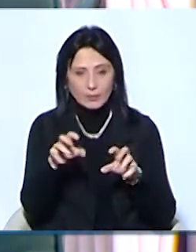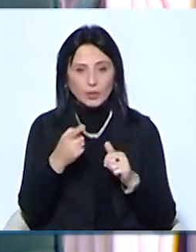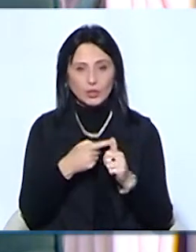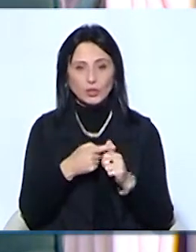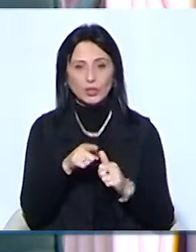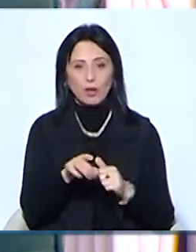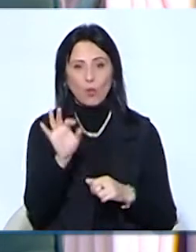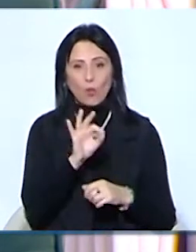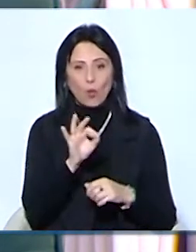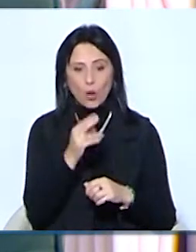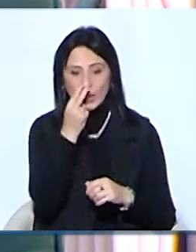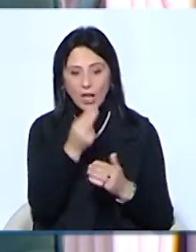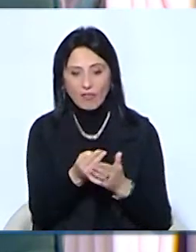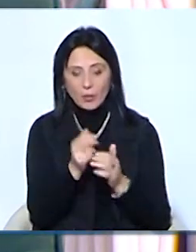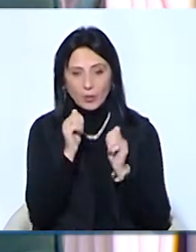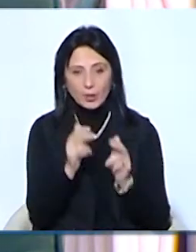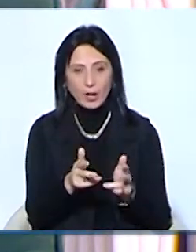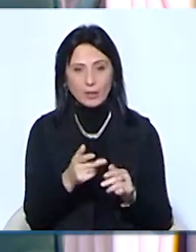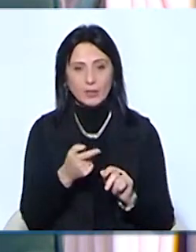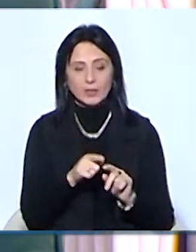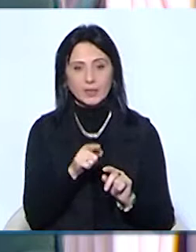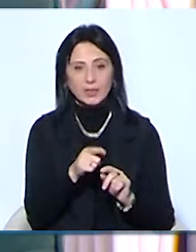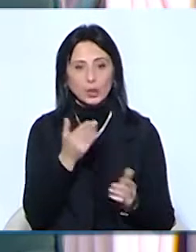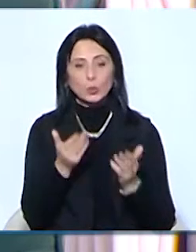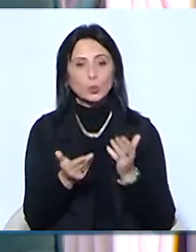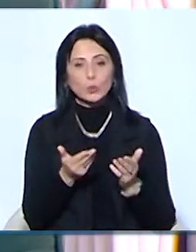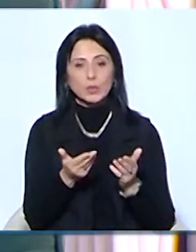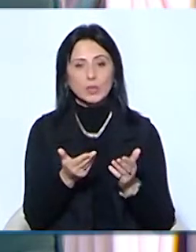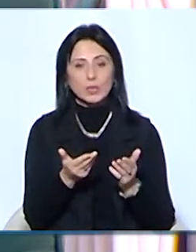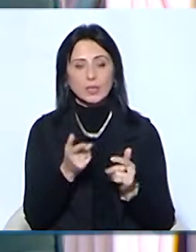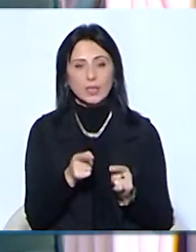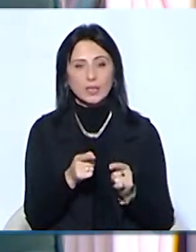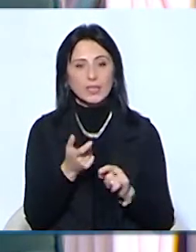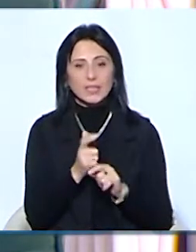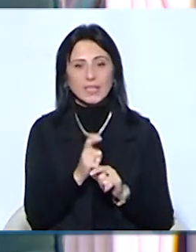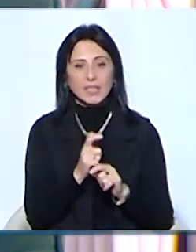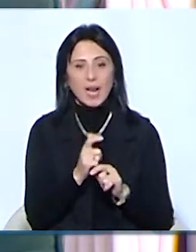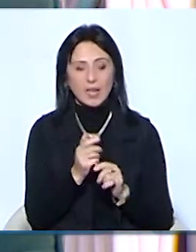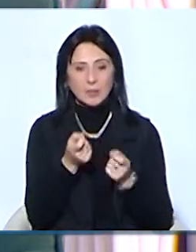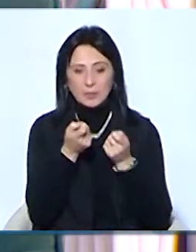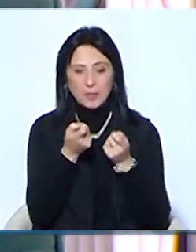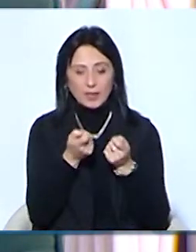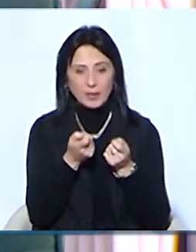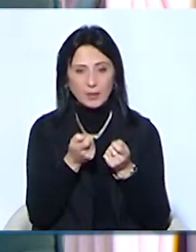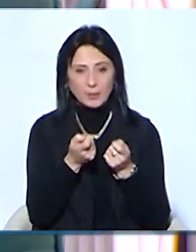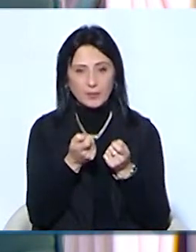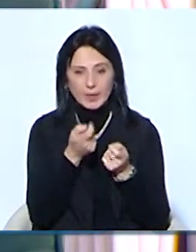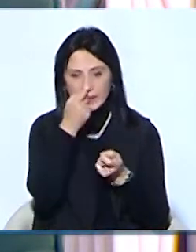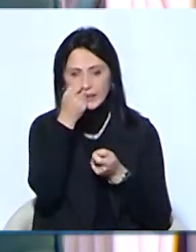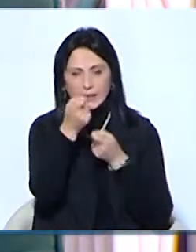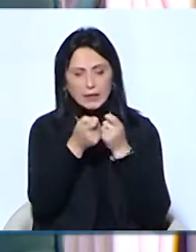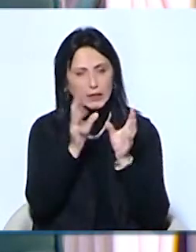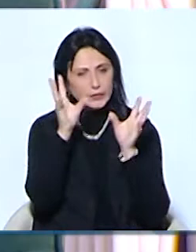რომ დავინახოთ ის, თუნდაც ძალიან პატარა